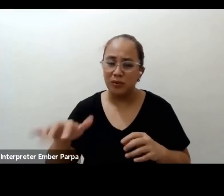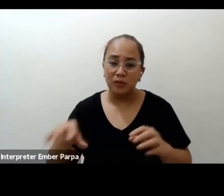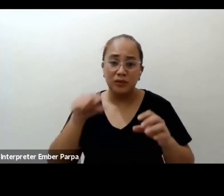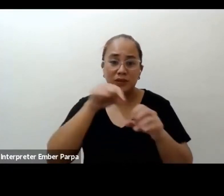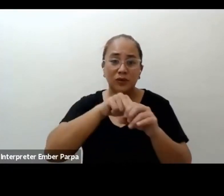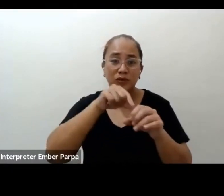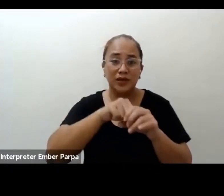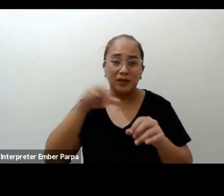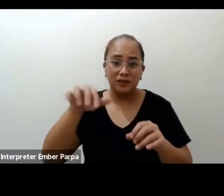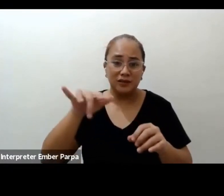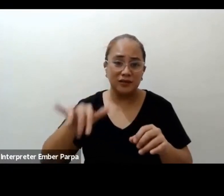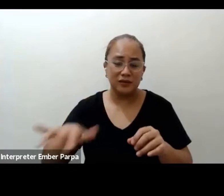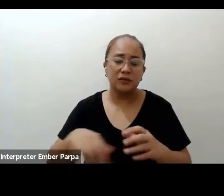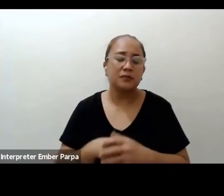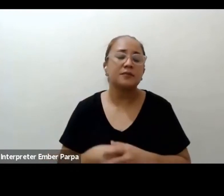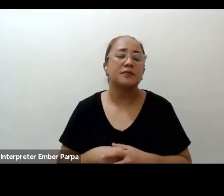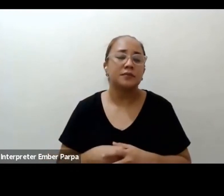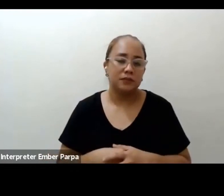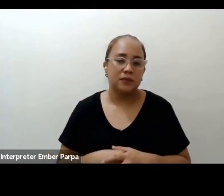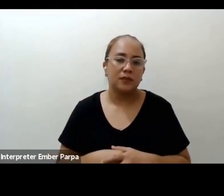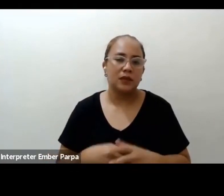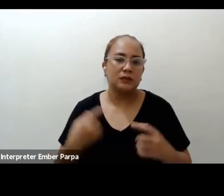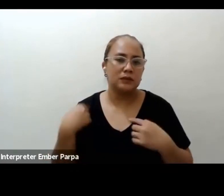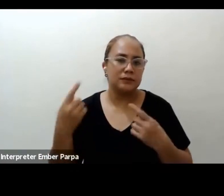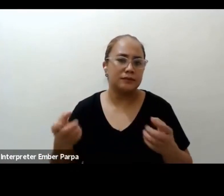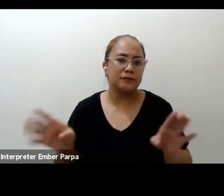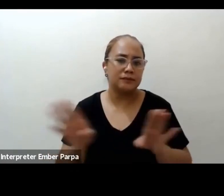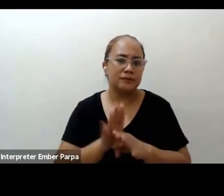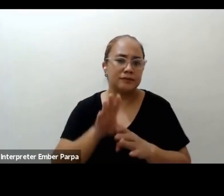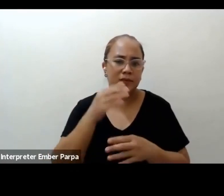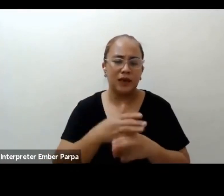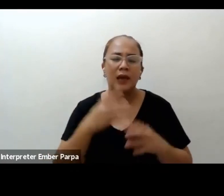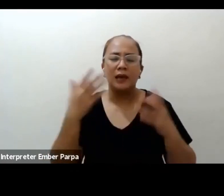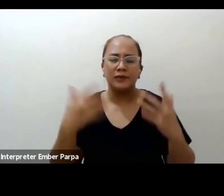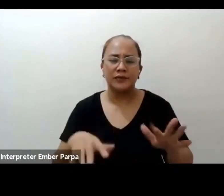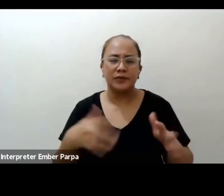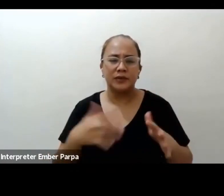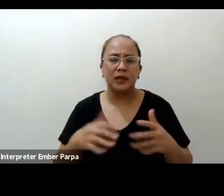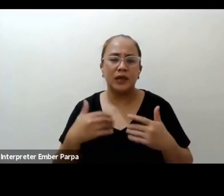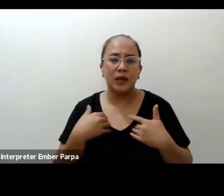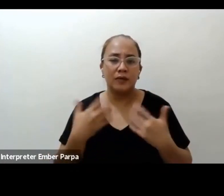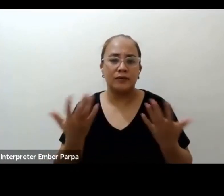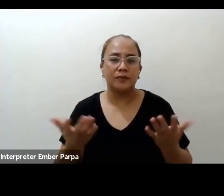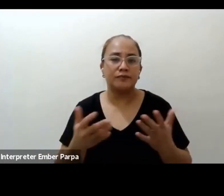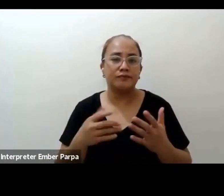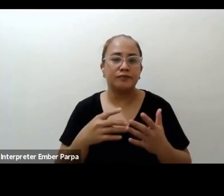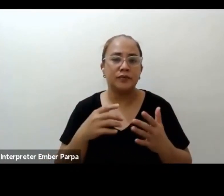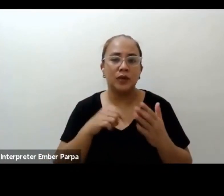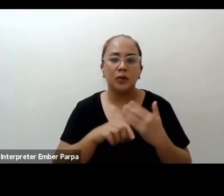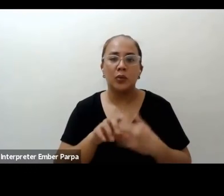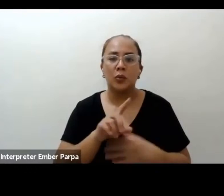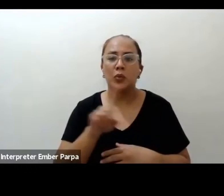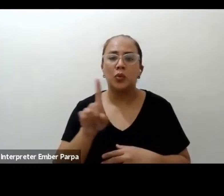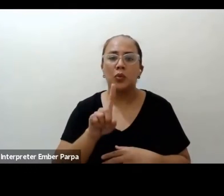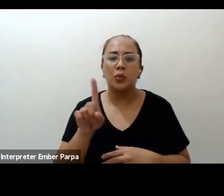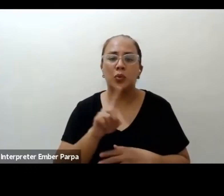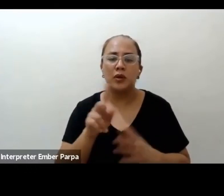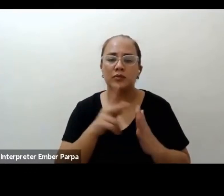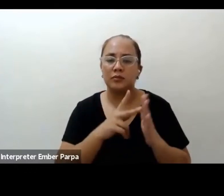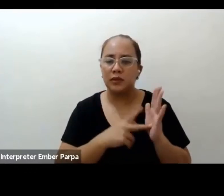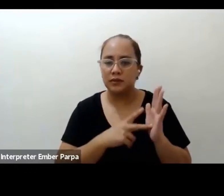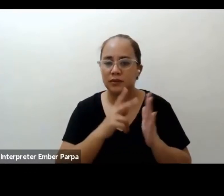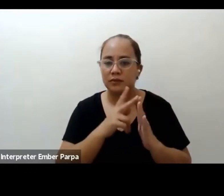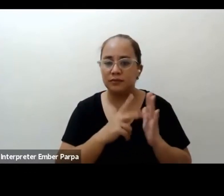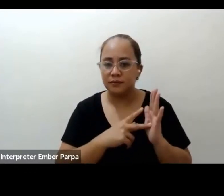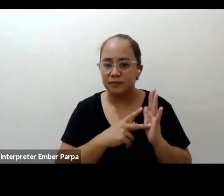the lockdown. Kaya basically lahat na ito pumapasok nga sa tanong na ano ang mga polisiya na